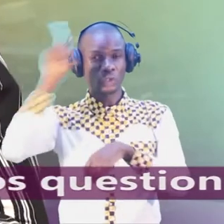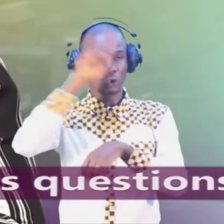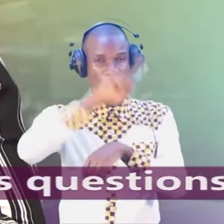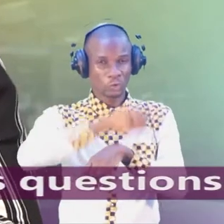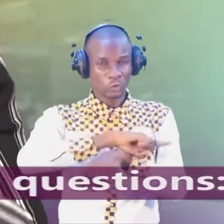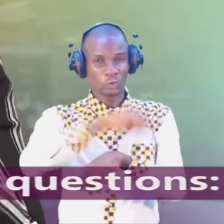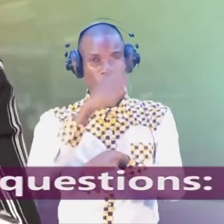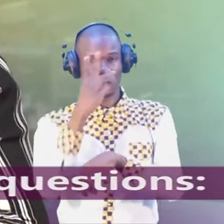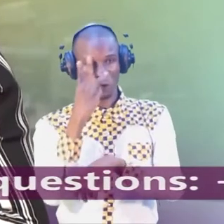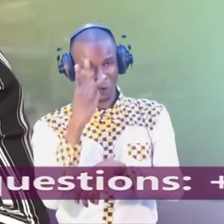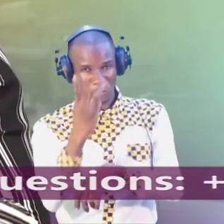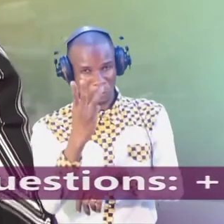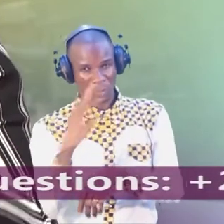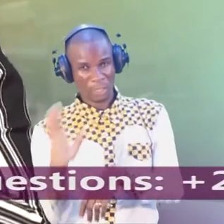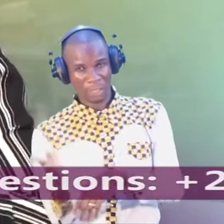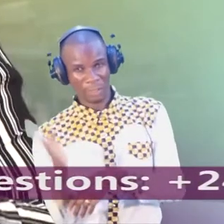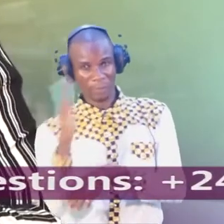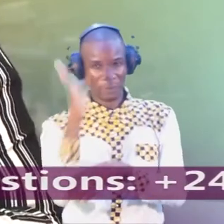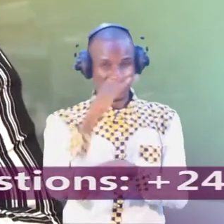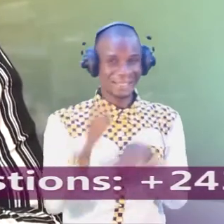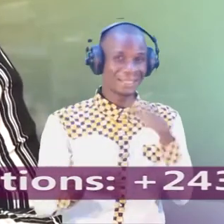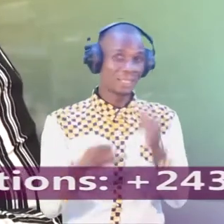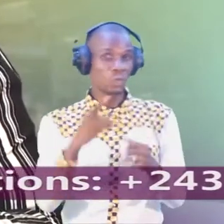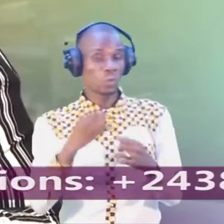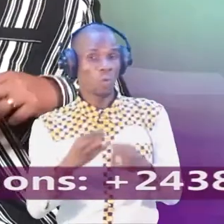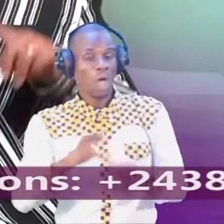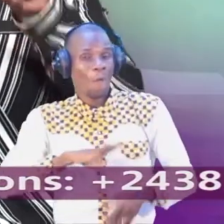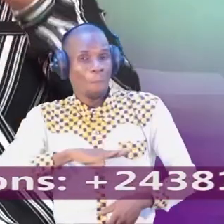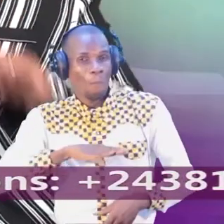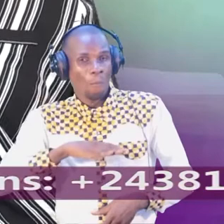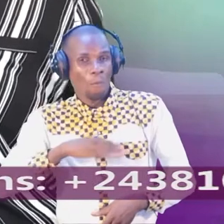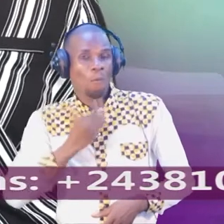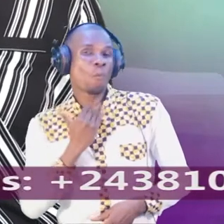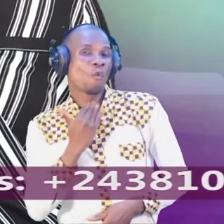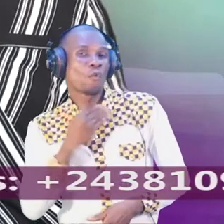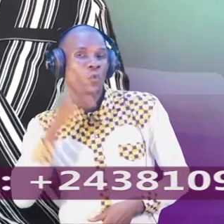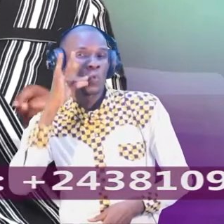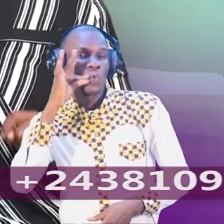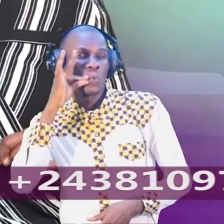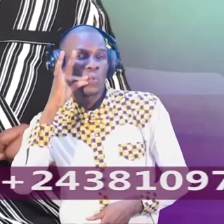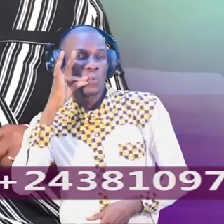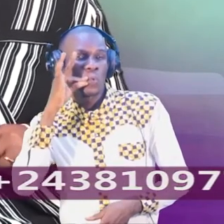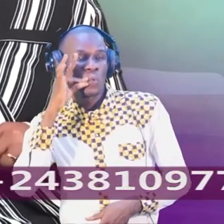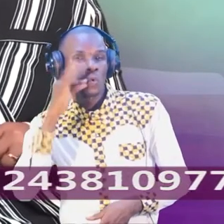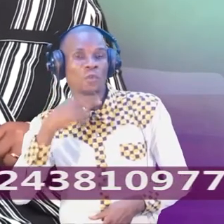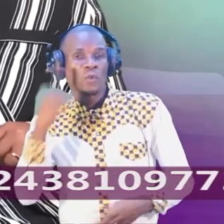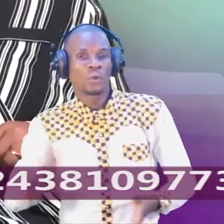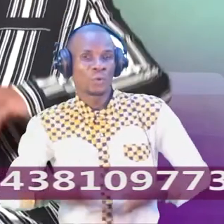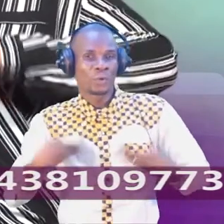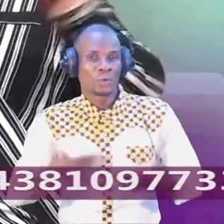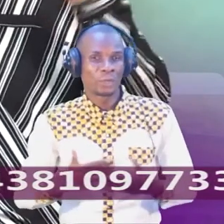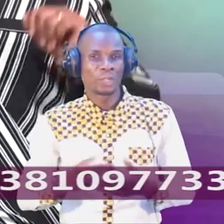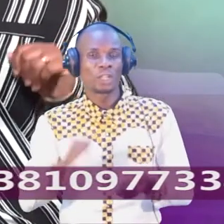Ukipoteza saa za kulala, na unapoteza uwezo wako ya kupigana na majaribu. Ya nne,